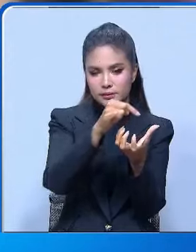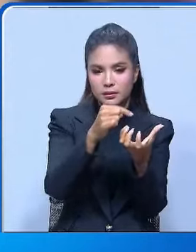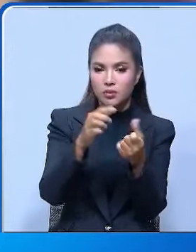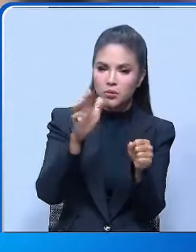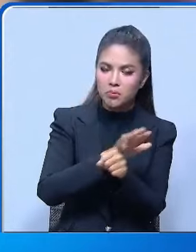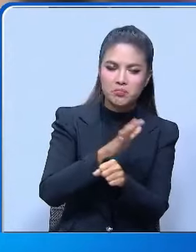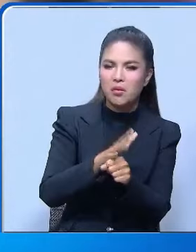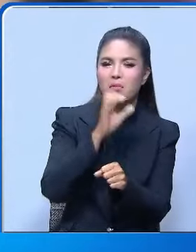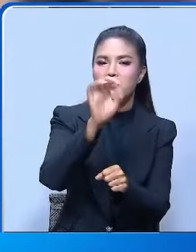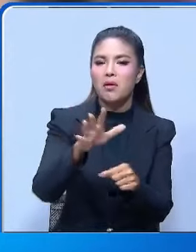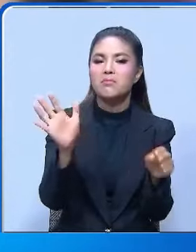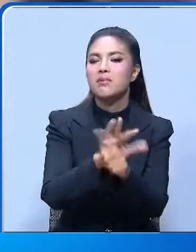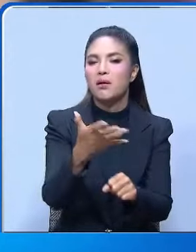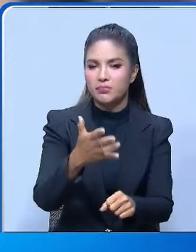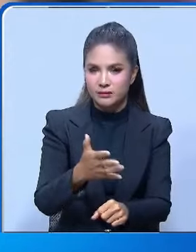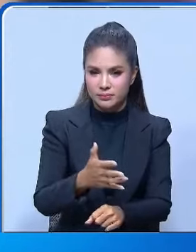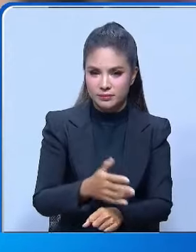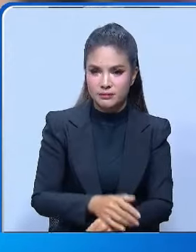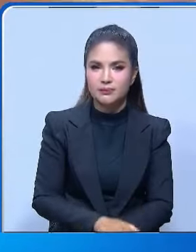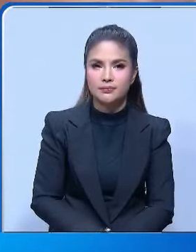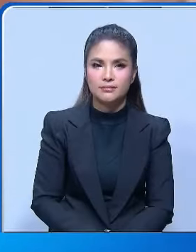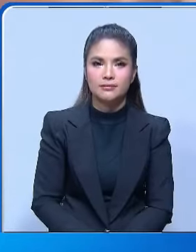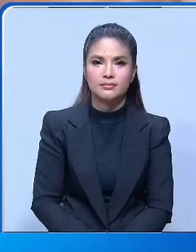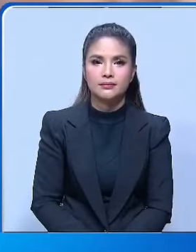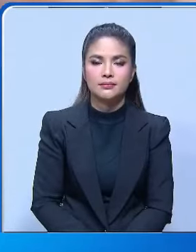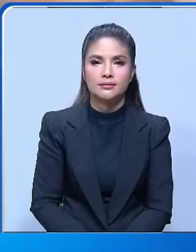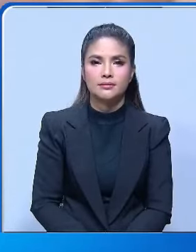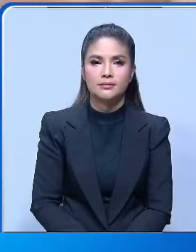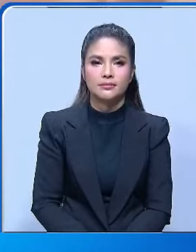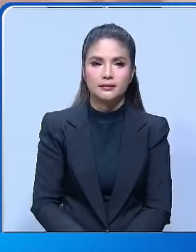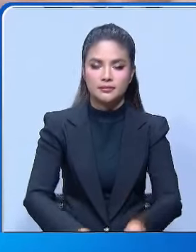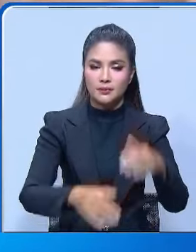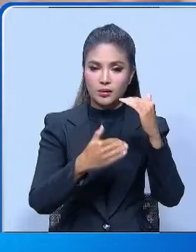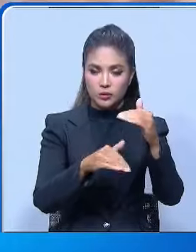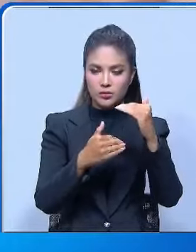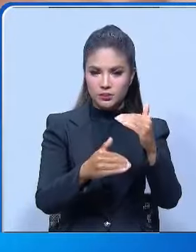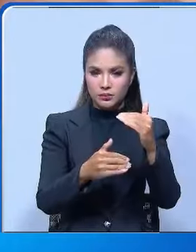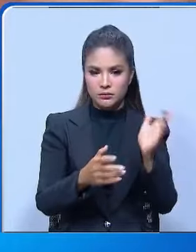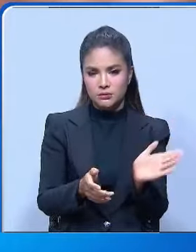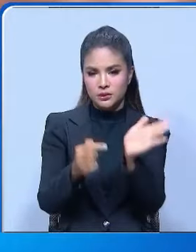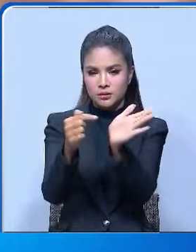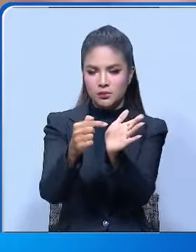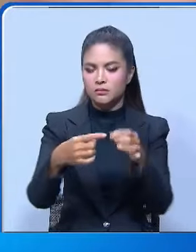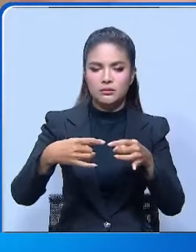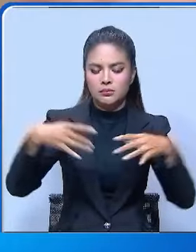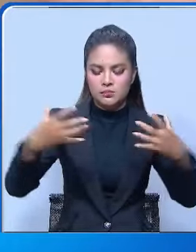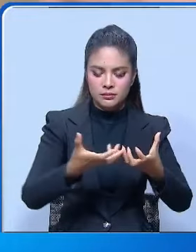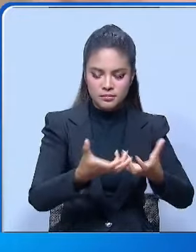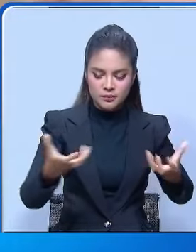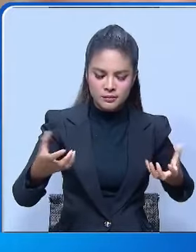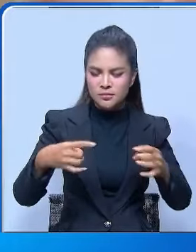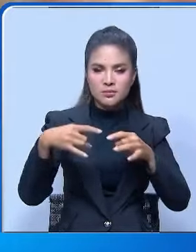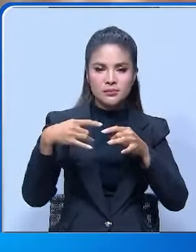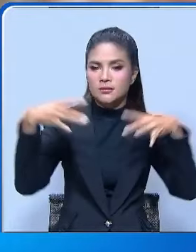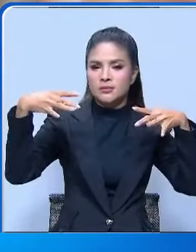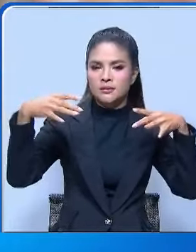นะครับแล้วก็ตรงกับที่มีการกำหนดหรือมีการแสดงไว้นะครับอันนี้ก็เป็นความผิดตามระเบียบคุ้ม